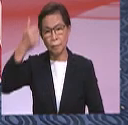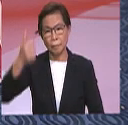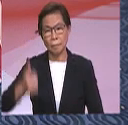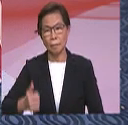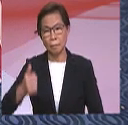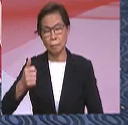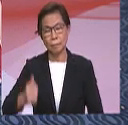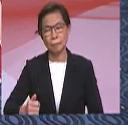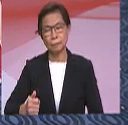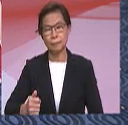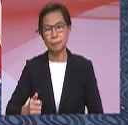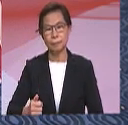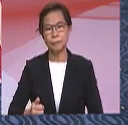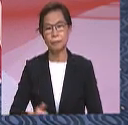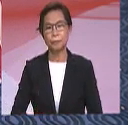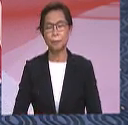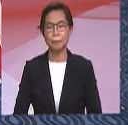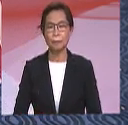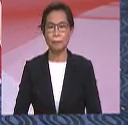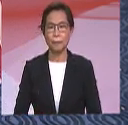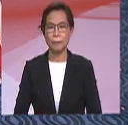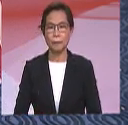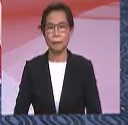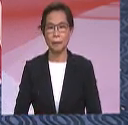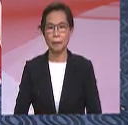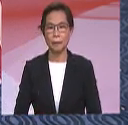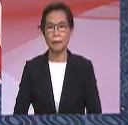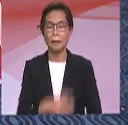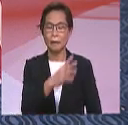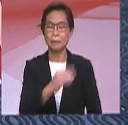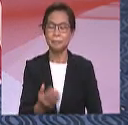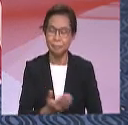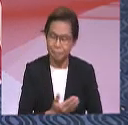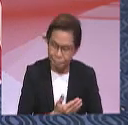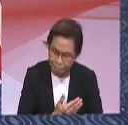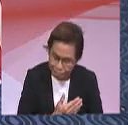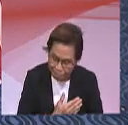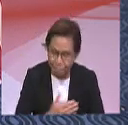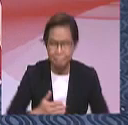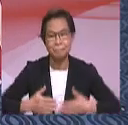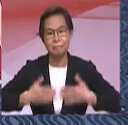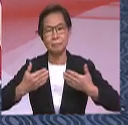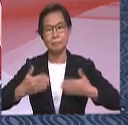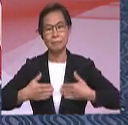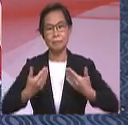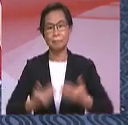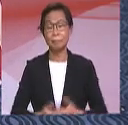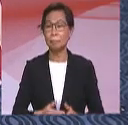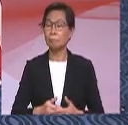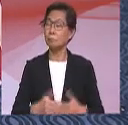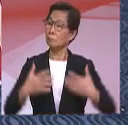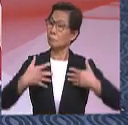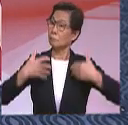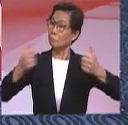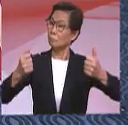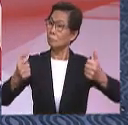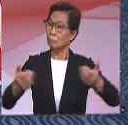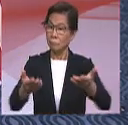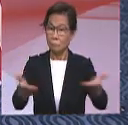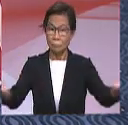Assalamualaikum warahmatullahi wabarakatuh dan salam sejahtera. Apa khabar semua?